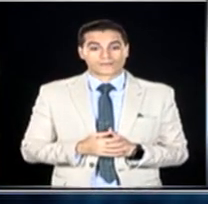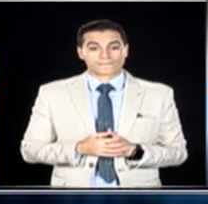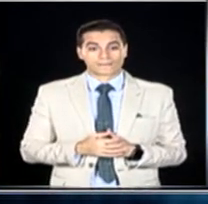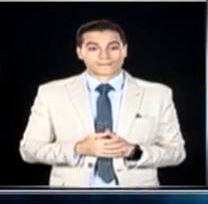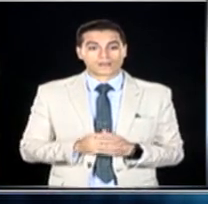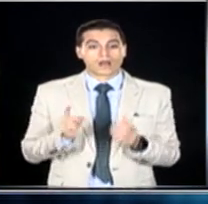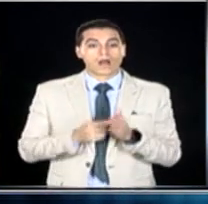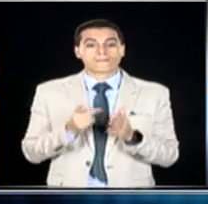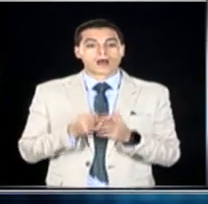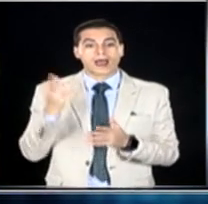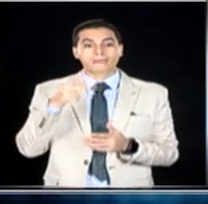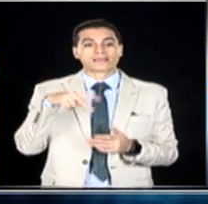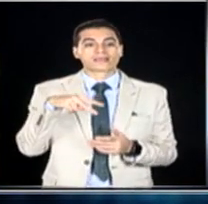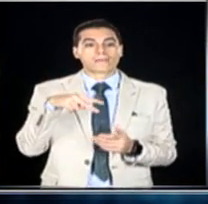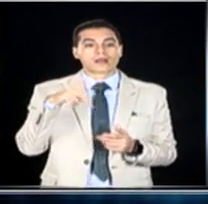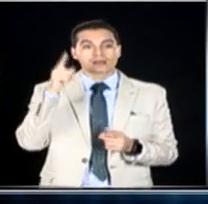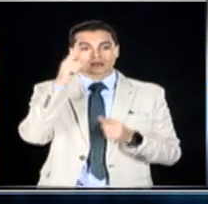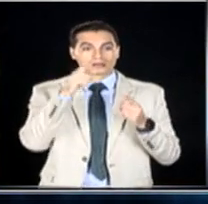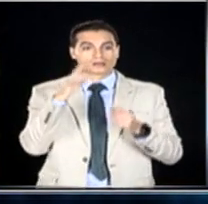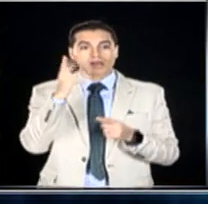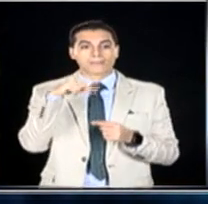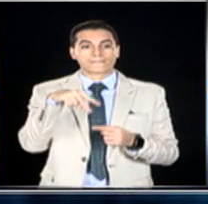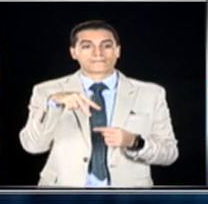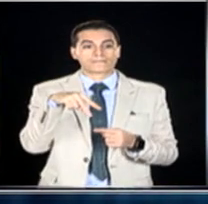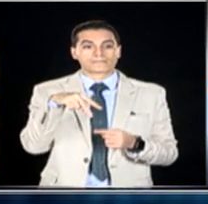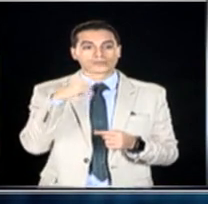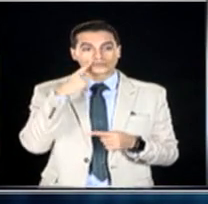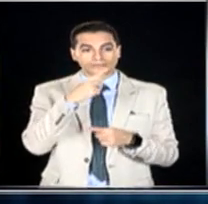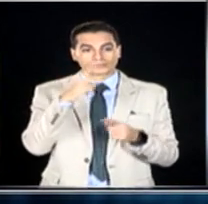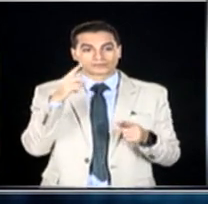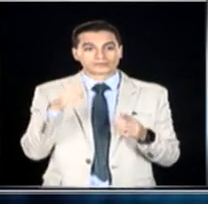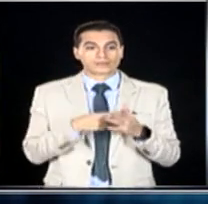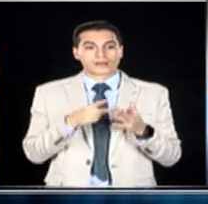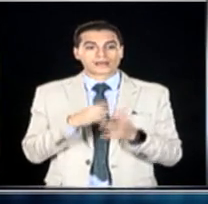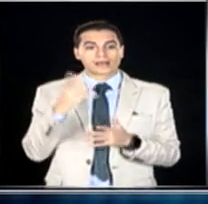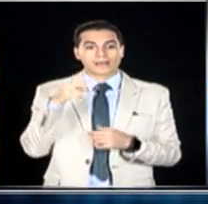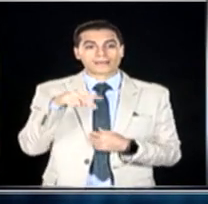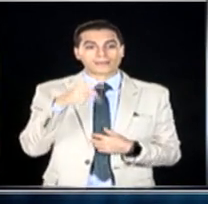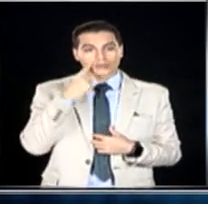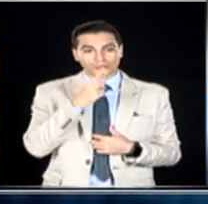كم مره تكرر الرقم 8 في الصوره؟